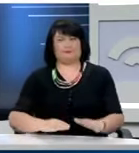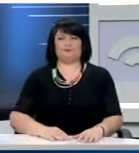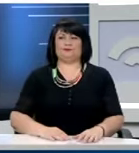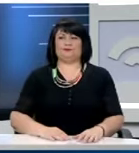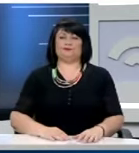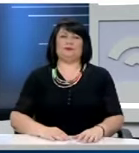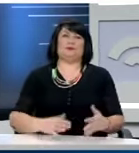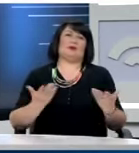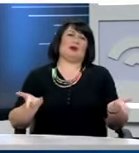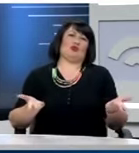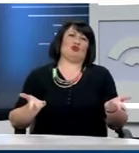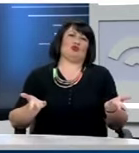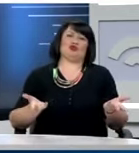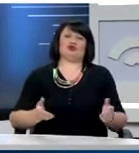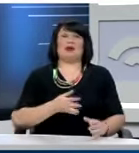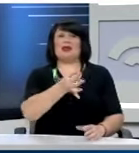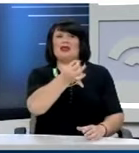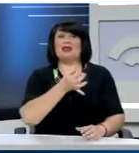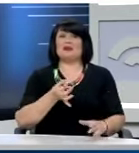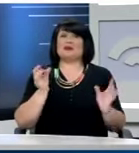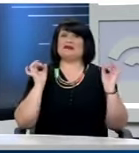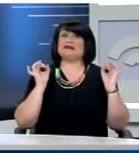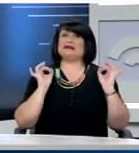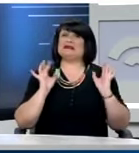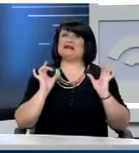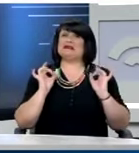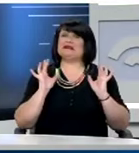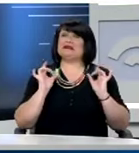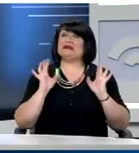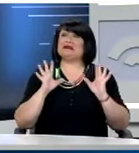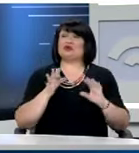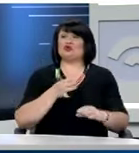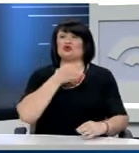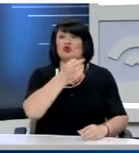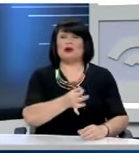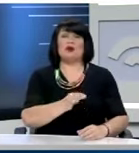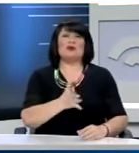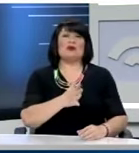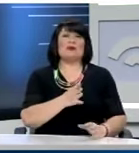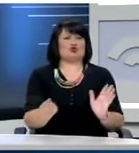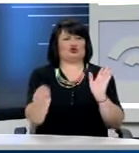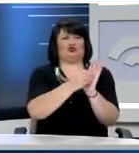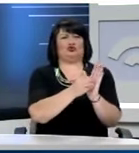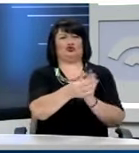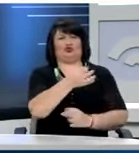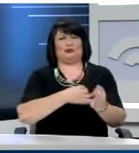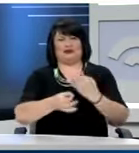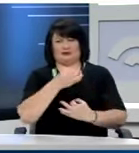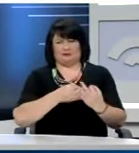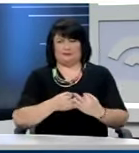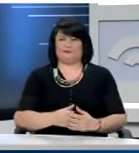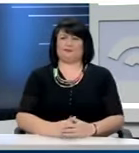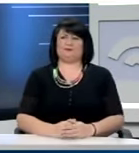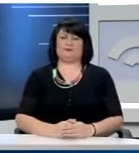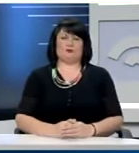Όμως, δεν σας άκουσα να λέτε τίποτα και το λέω μπας και το συμπεριλάβετε